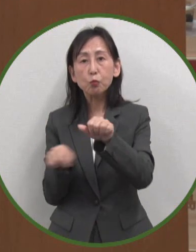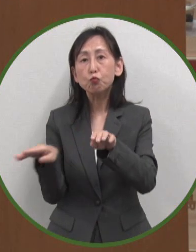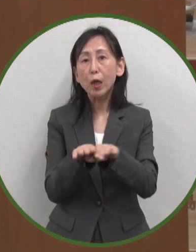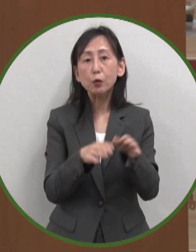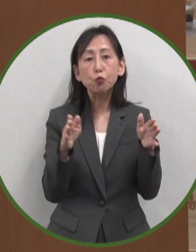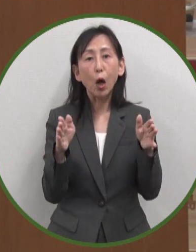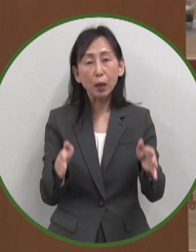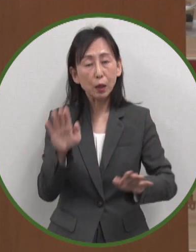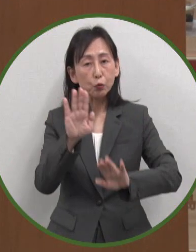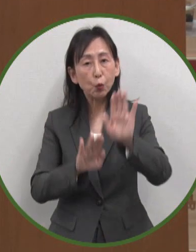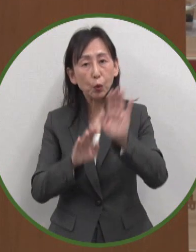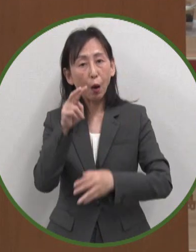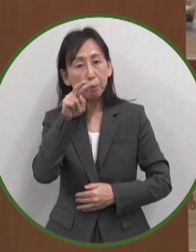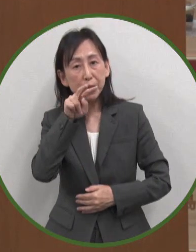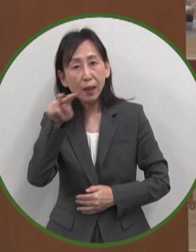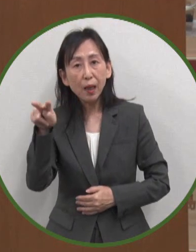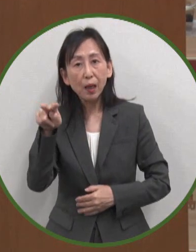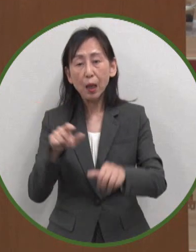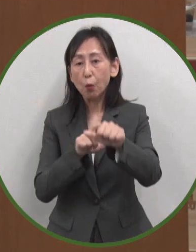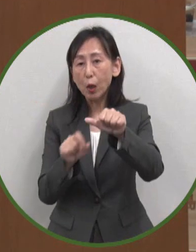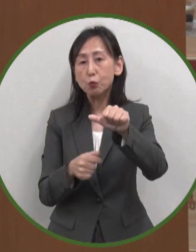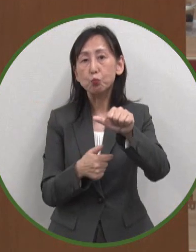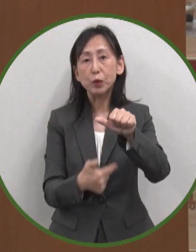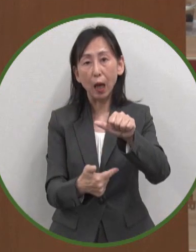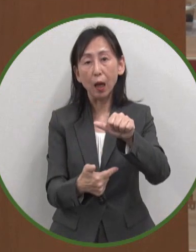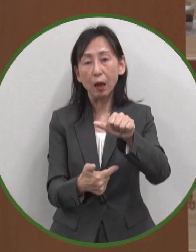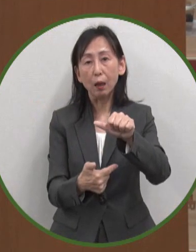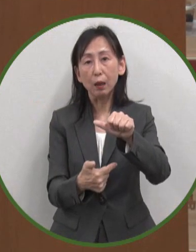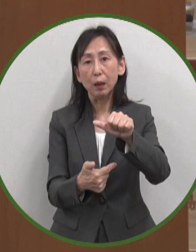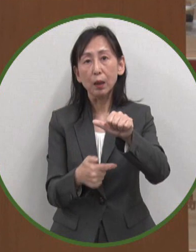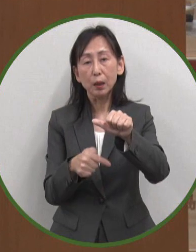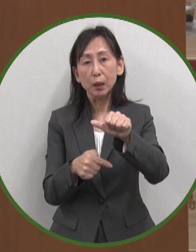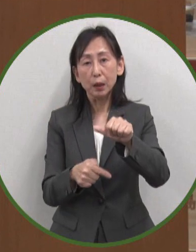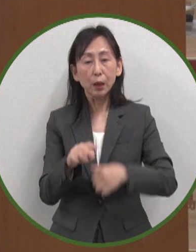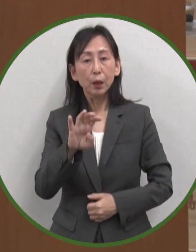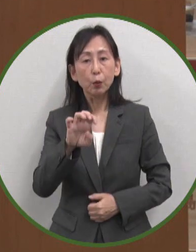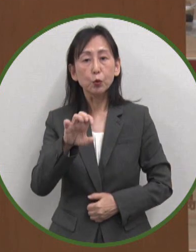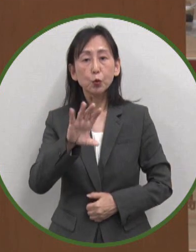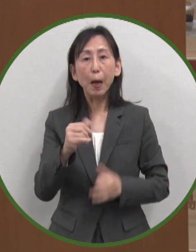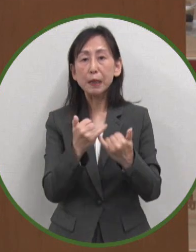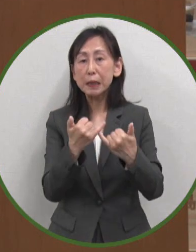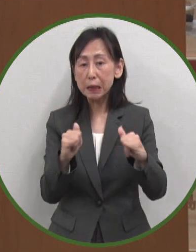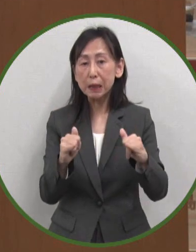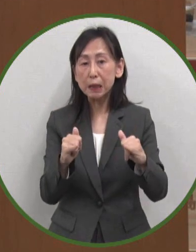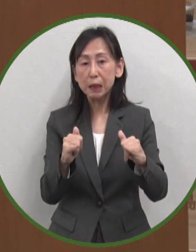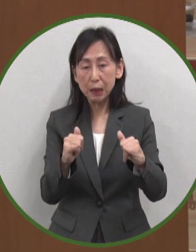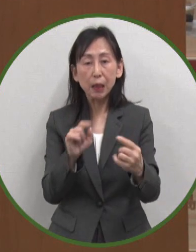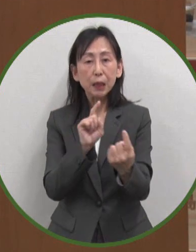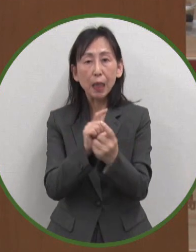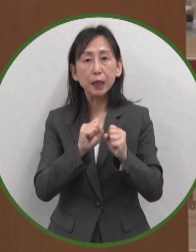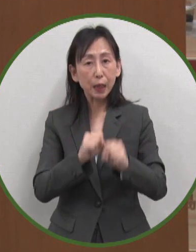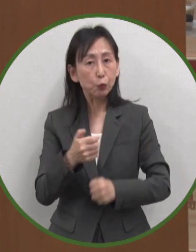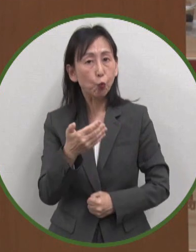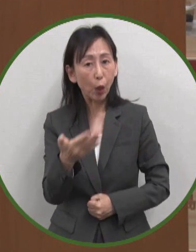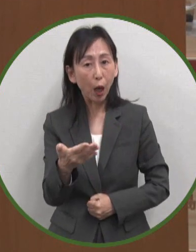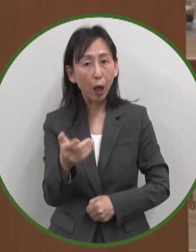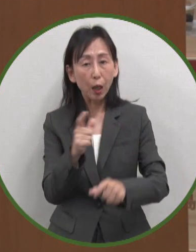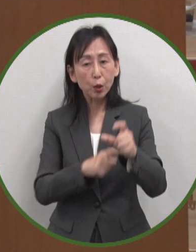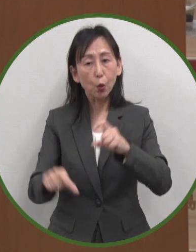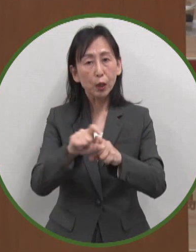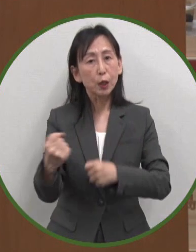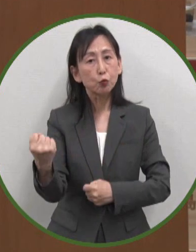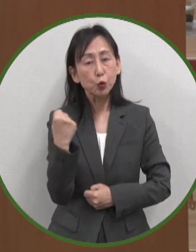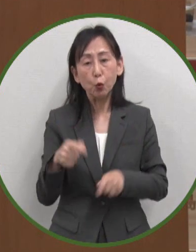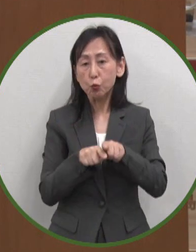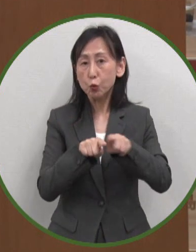その推移をまず見て、それで5月6日にその40万人の事業所の PCR を行うか、もしくはそのより強い措置